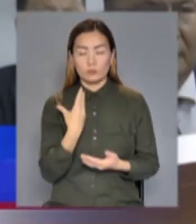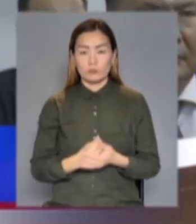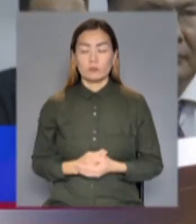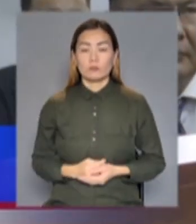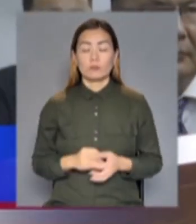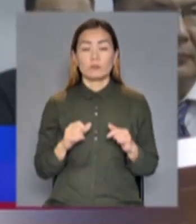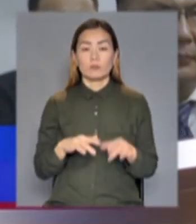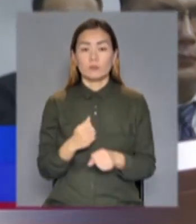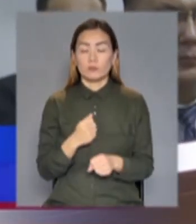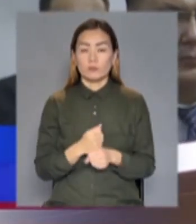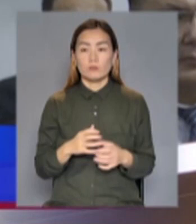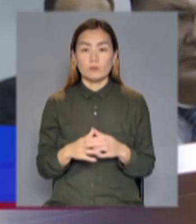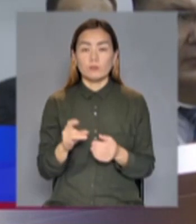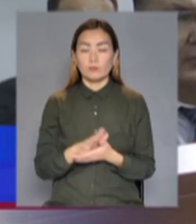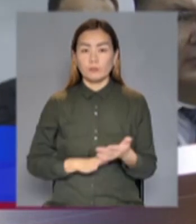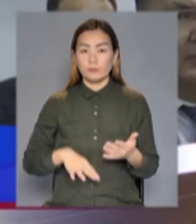индерский